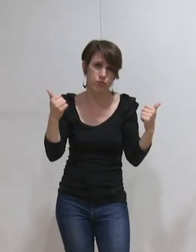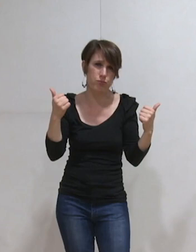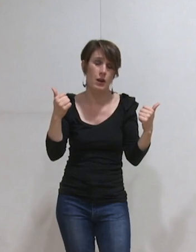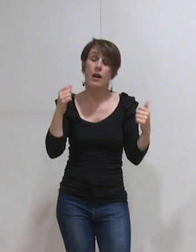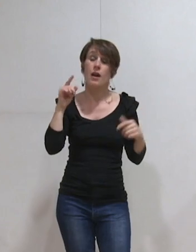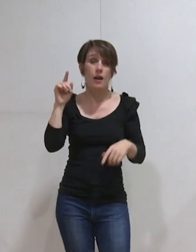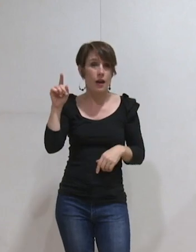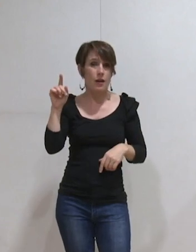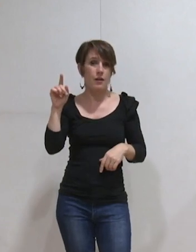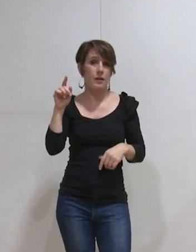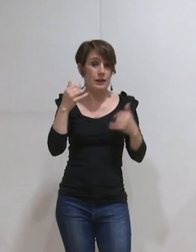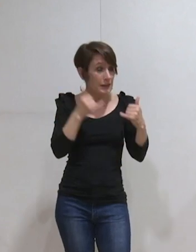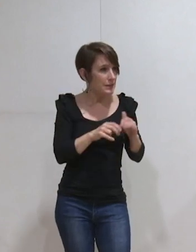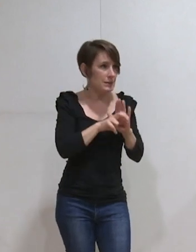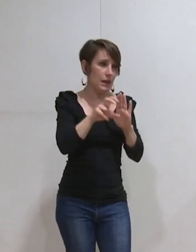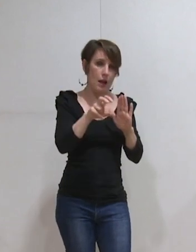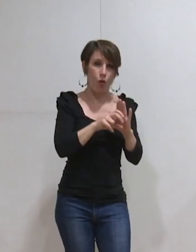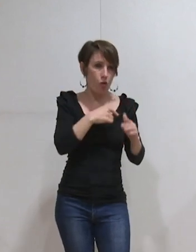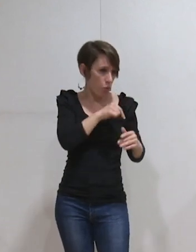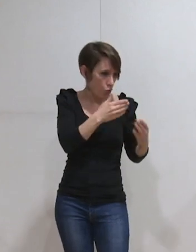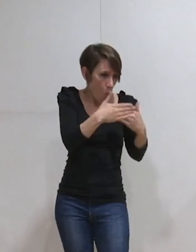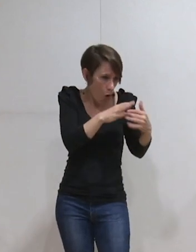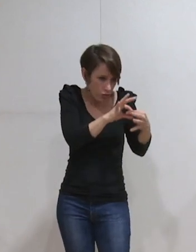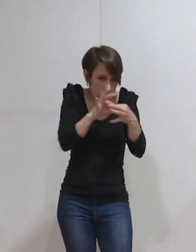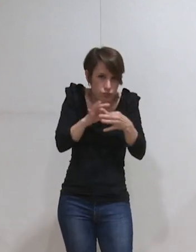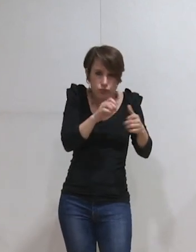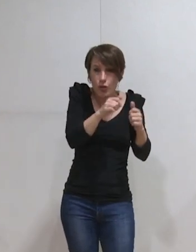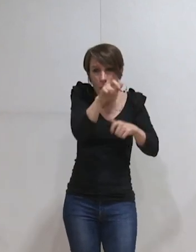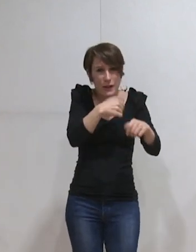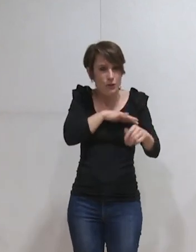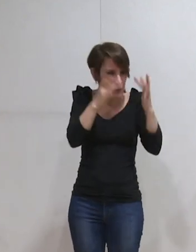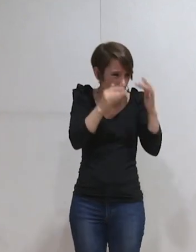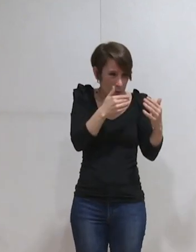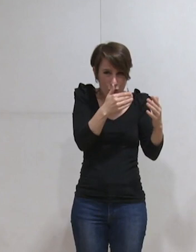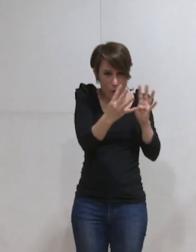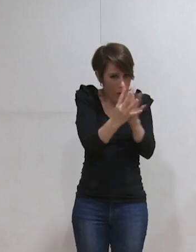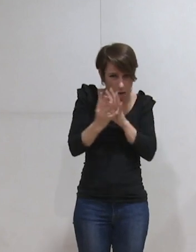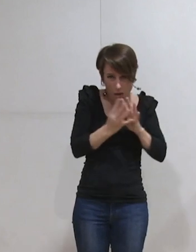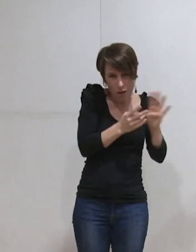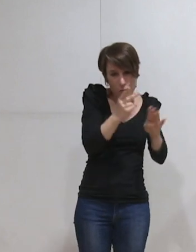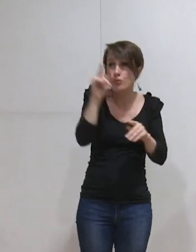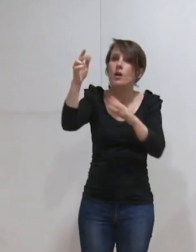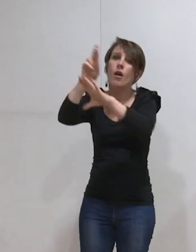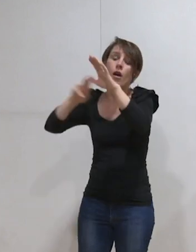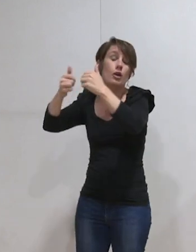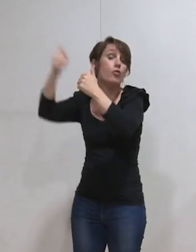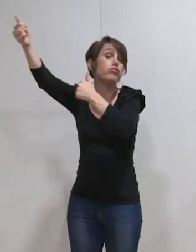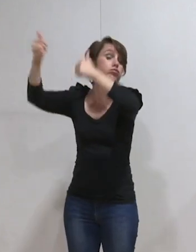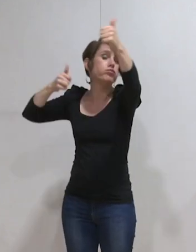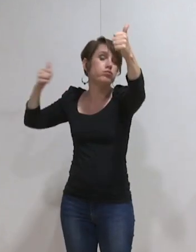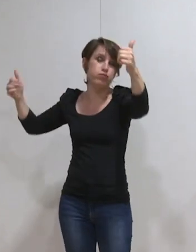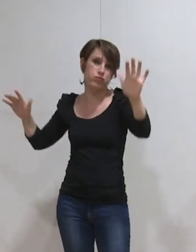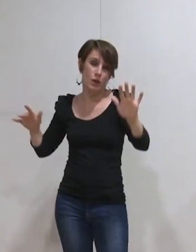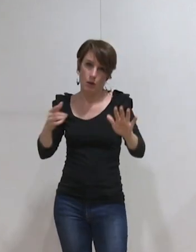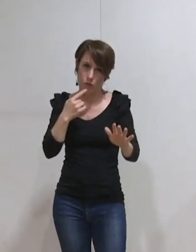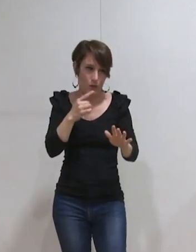lien de proximité avec les acteurs culturels de territoire n'est pas du tout le même donc la question de la confidentialité des informations que nous avons à manier